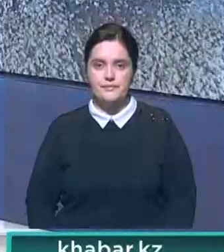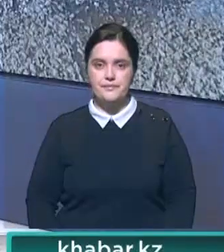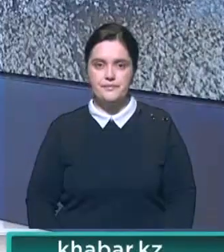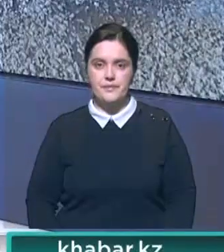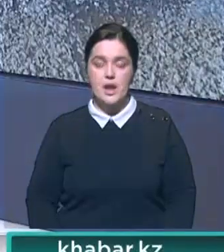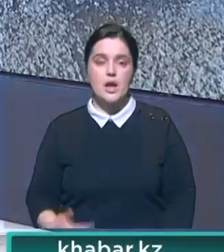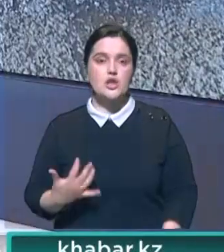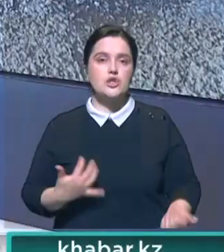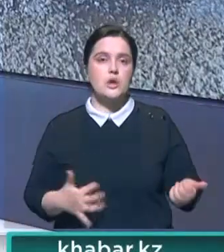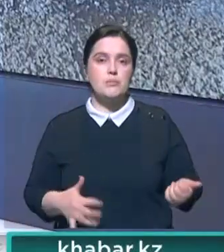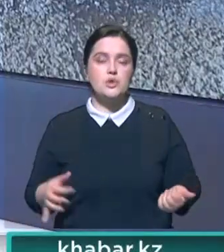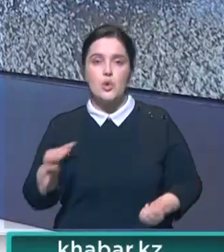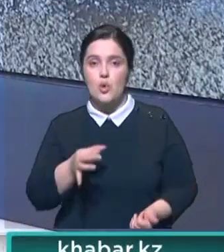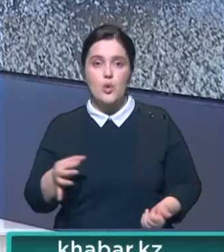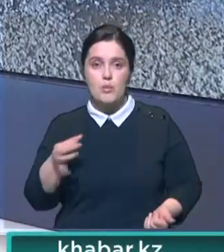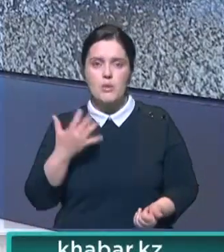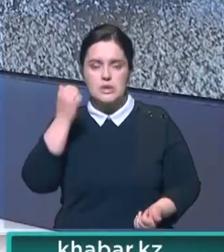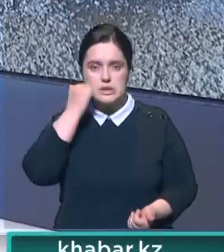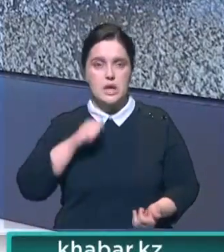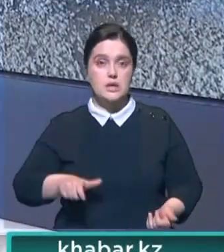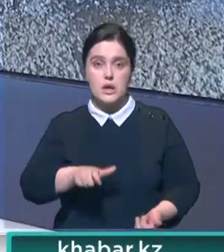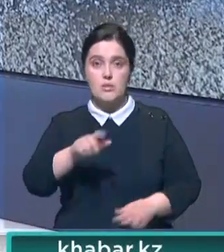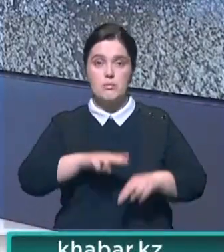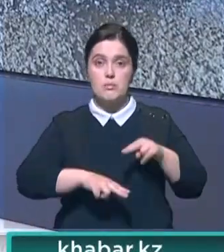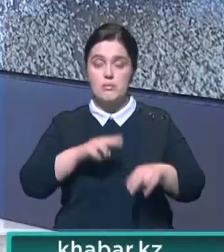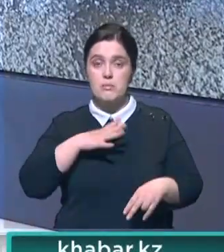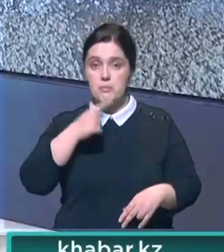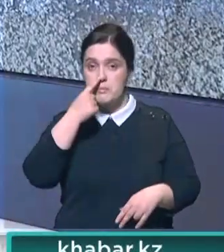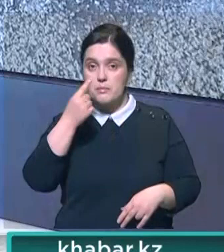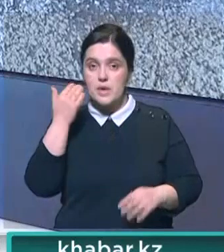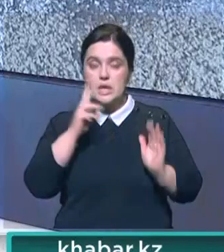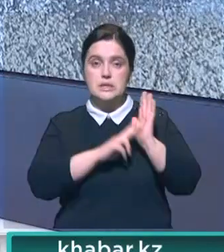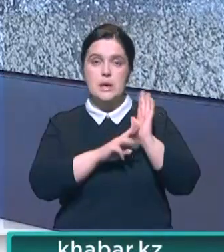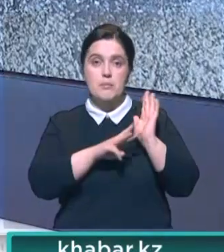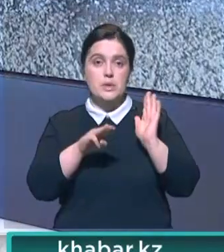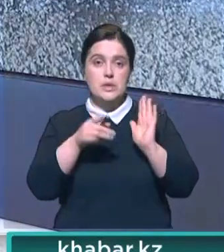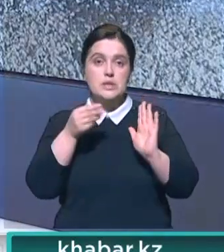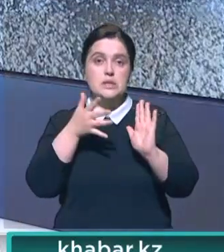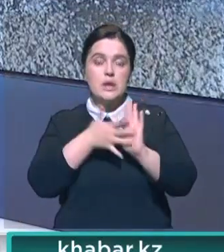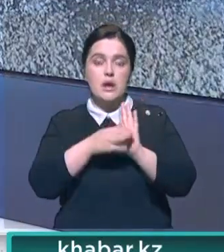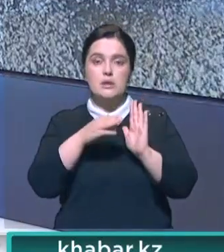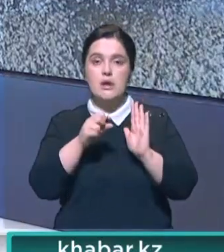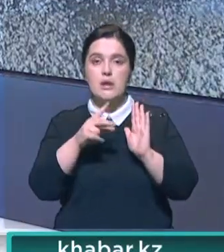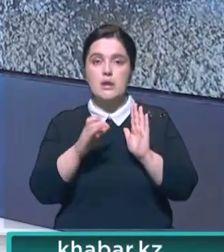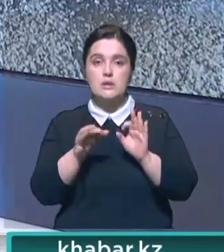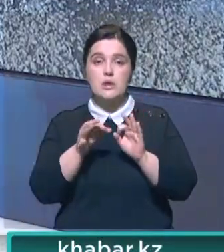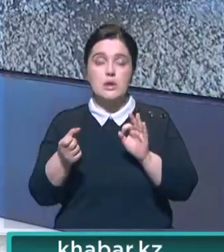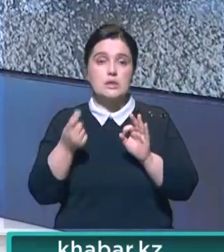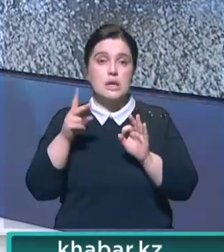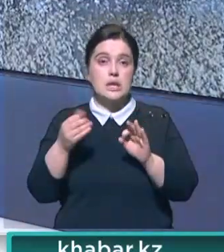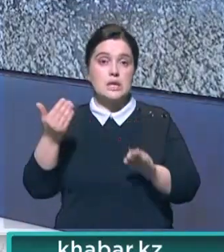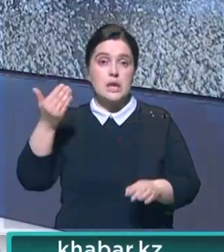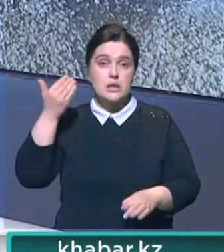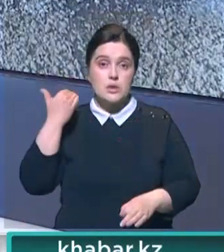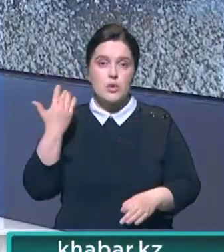Продолжаем. В Жамбылской области пришла в негодность дорога, которая была построена за 70 миллионов тенге. Трассу в Таласском районе проложили всего несколько лет назад, ну а